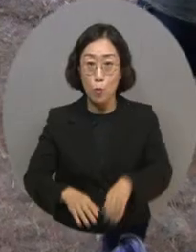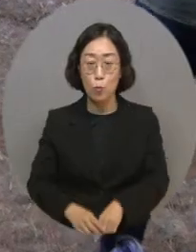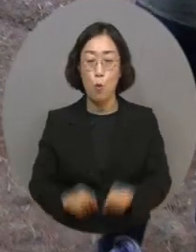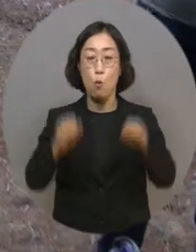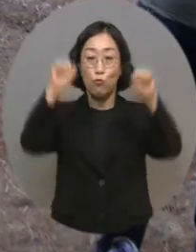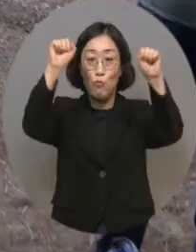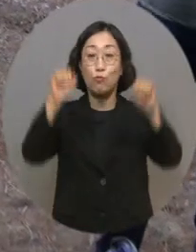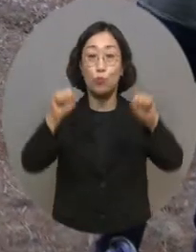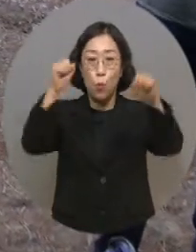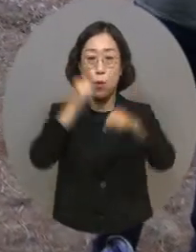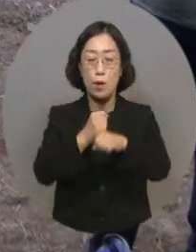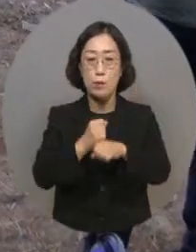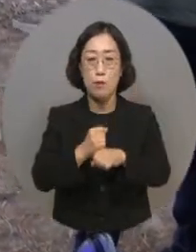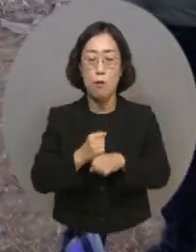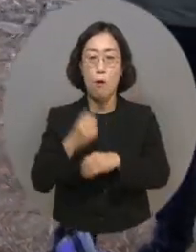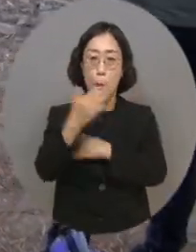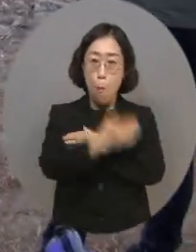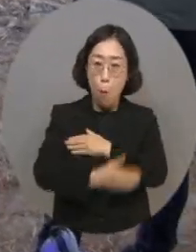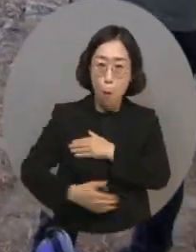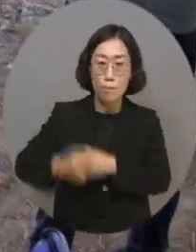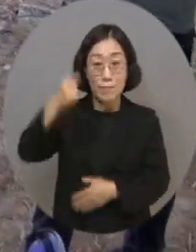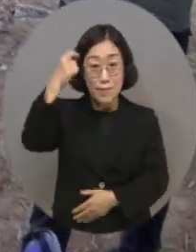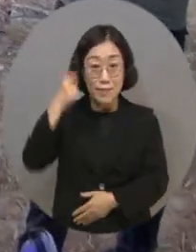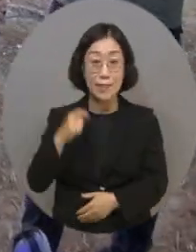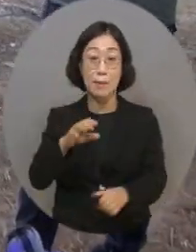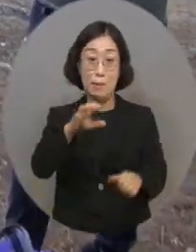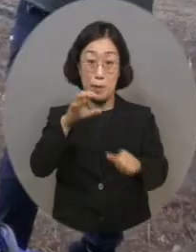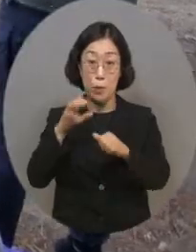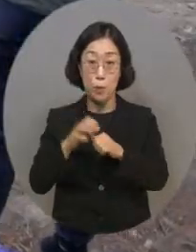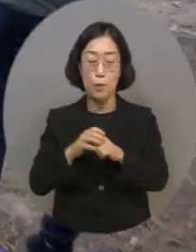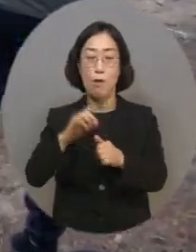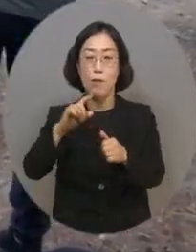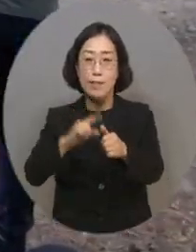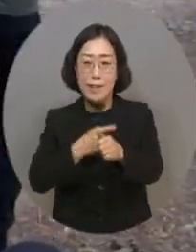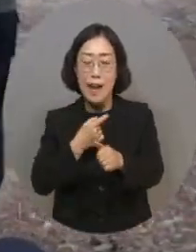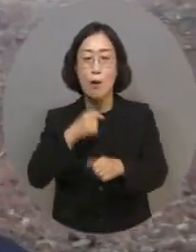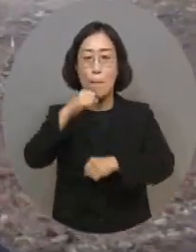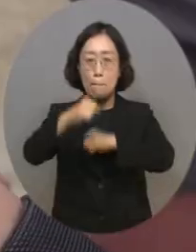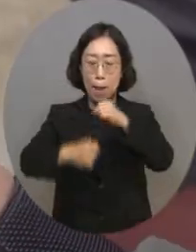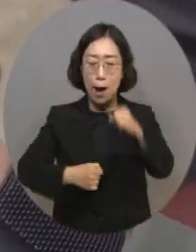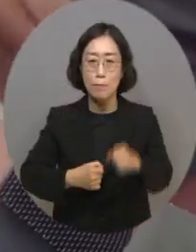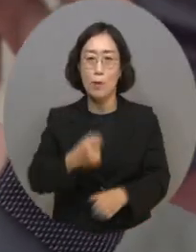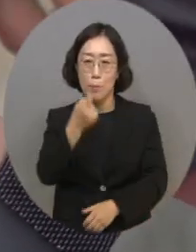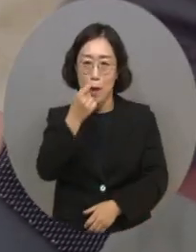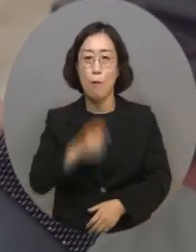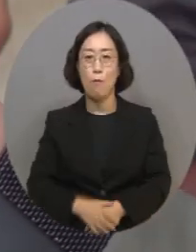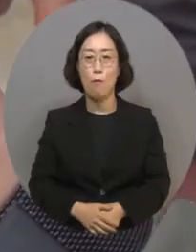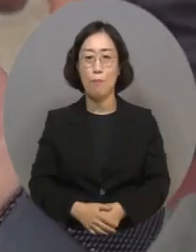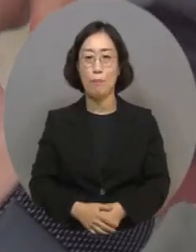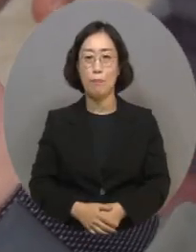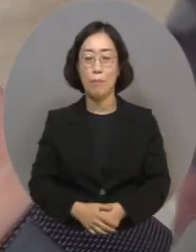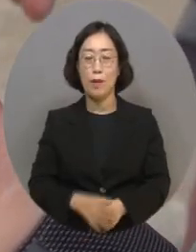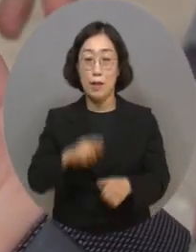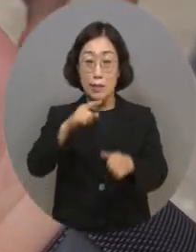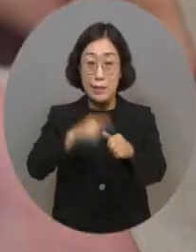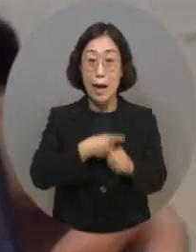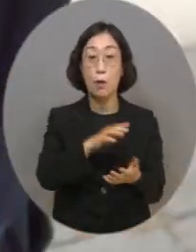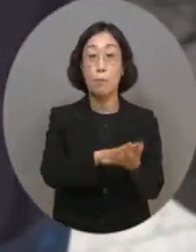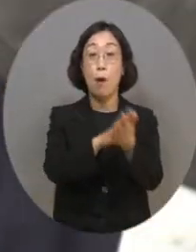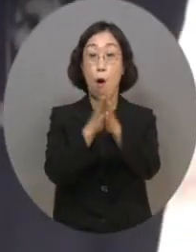운동도 하며 오감을 총동원해 자연을 마음껏 담습니다. 변화, 자연이